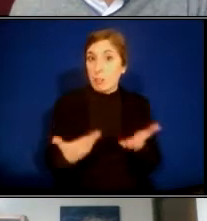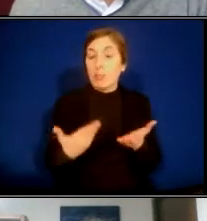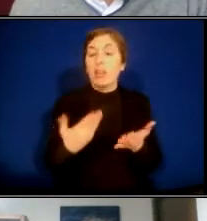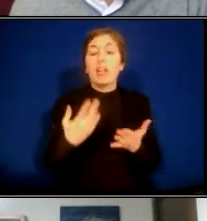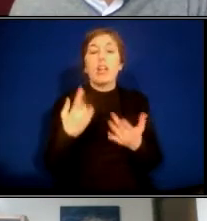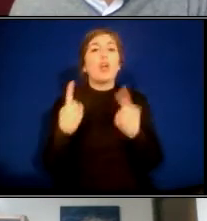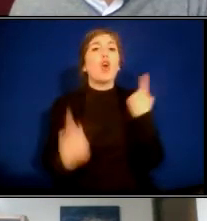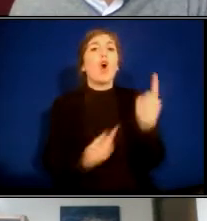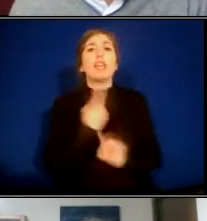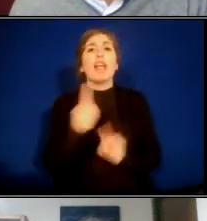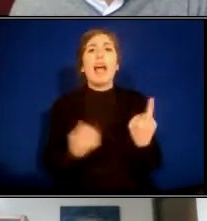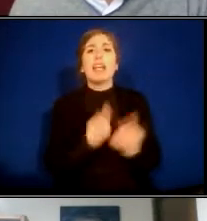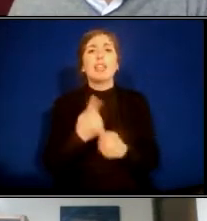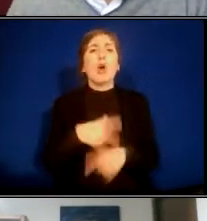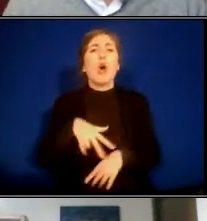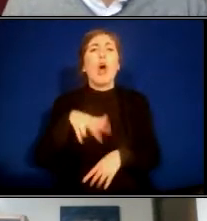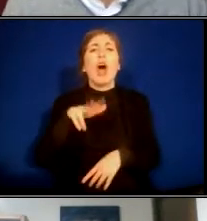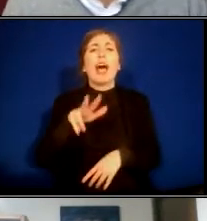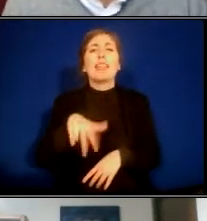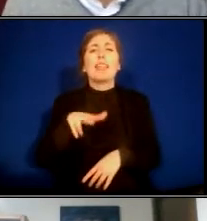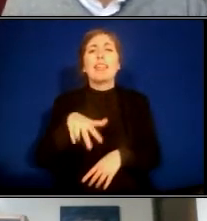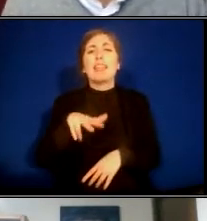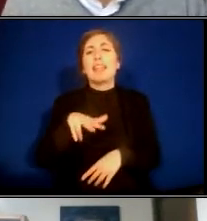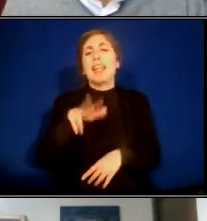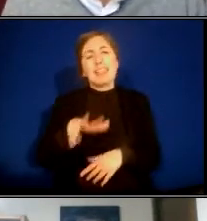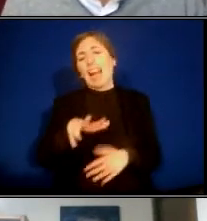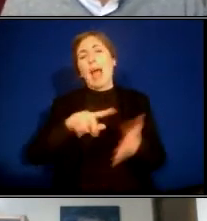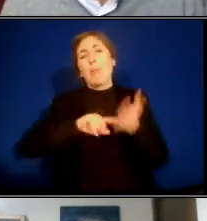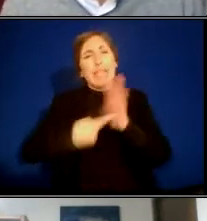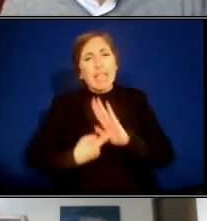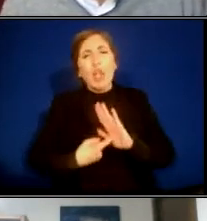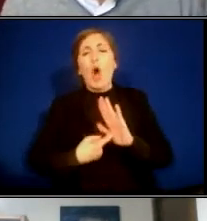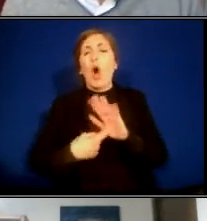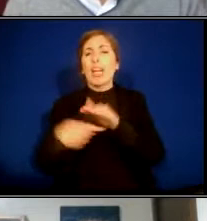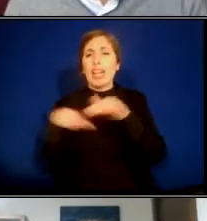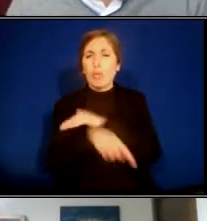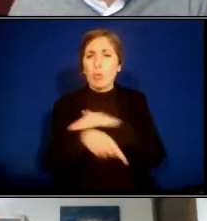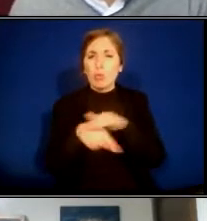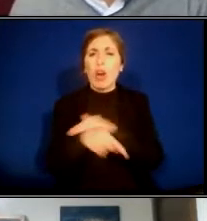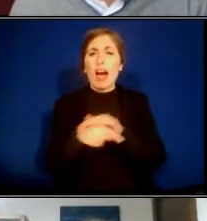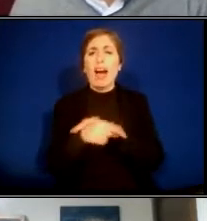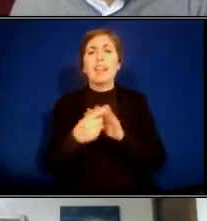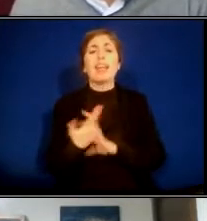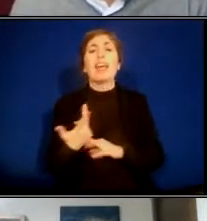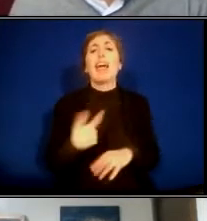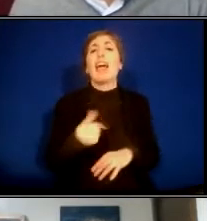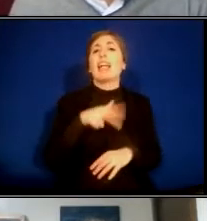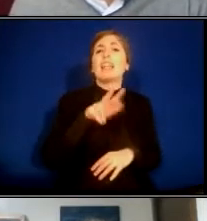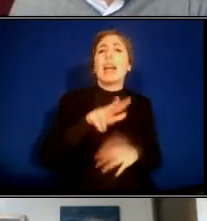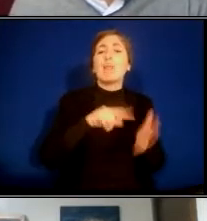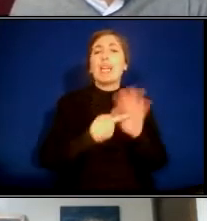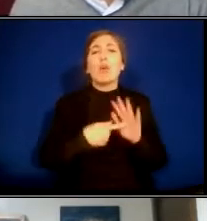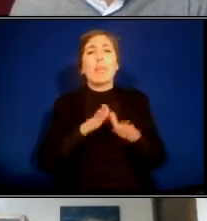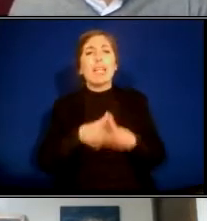oltre 3 milioni di rifugiati, una stima di 1,5 milioni di minori, dove sappiamo che appunto il